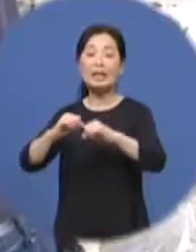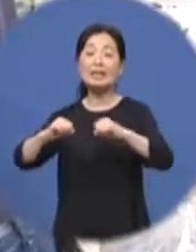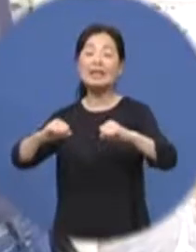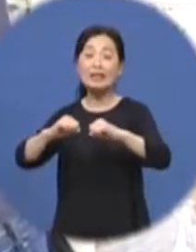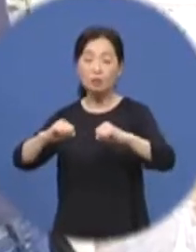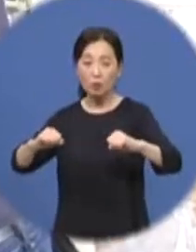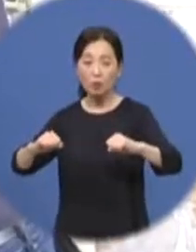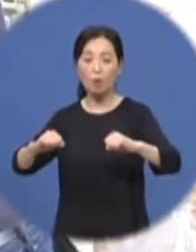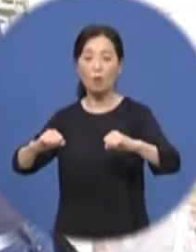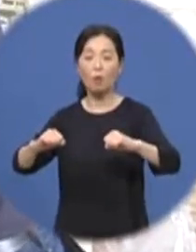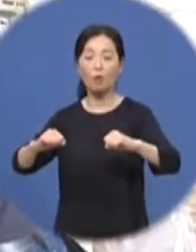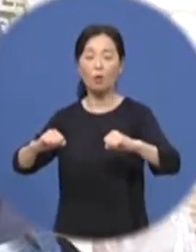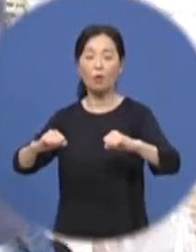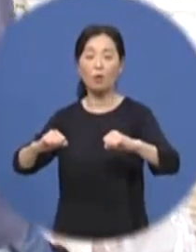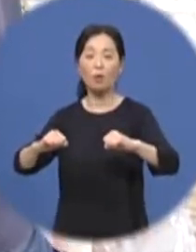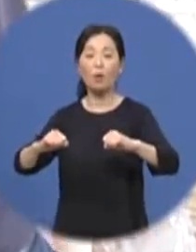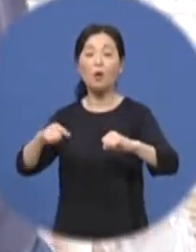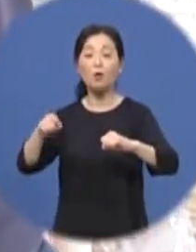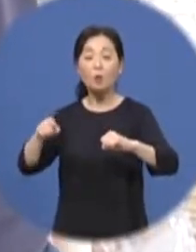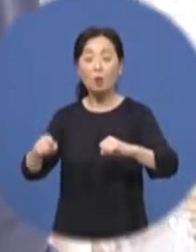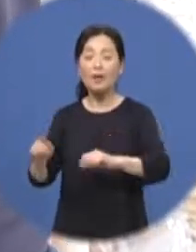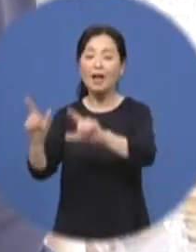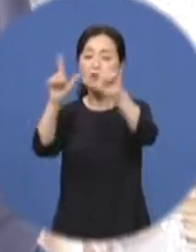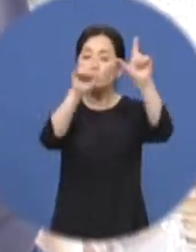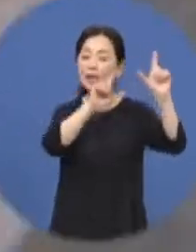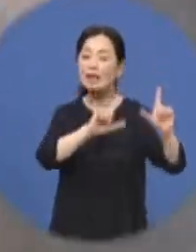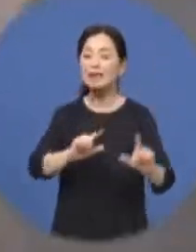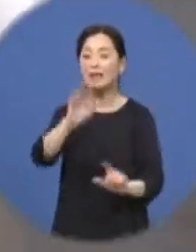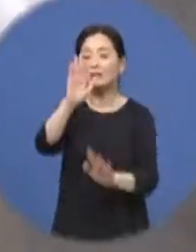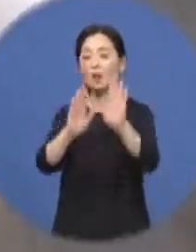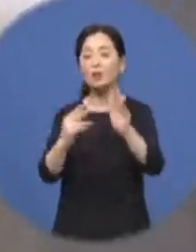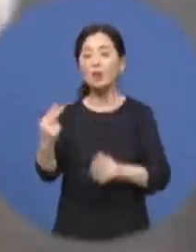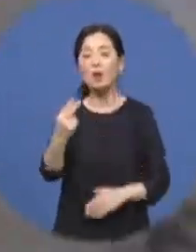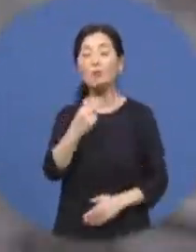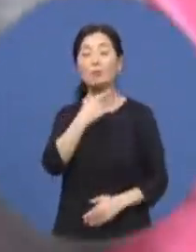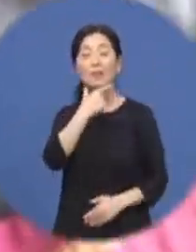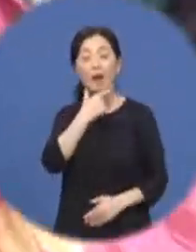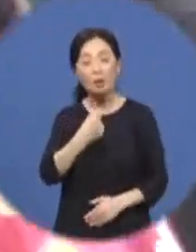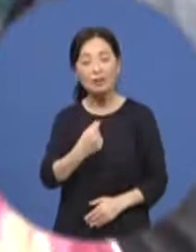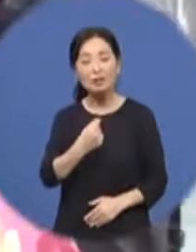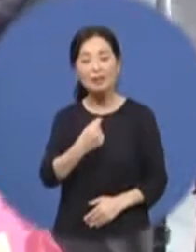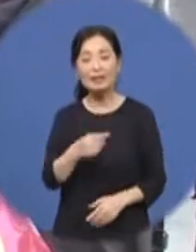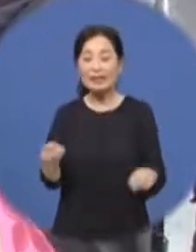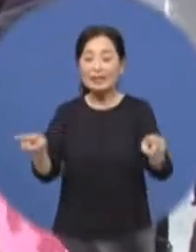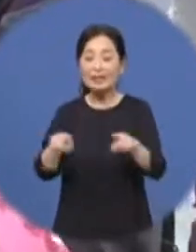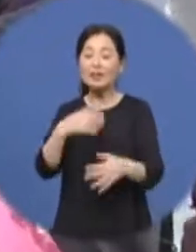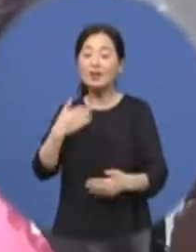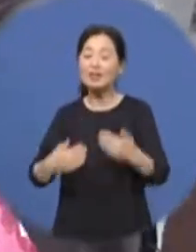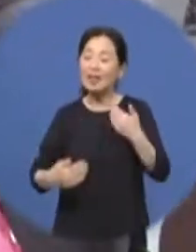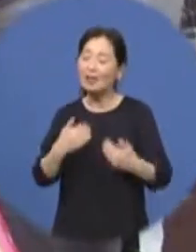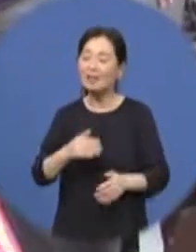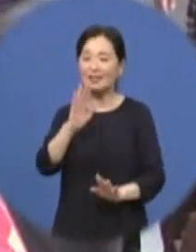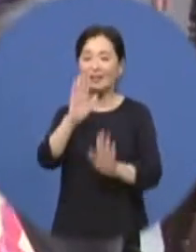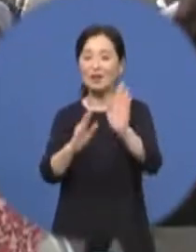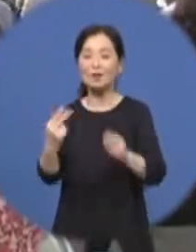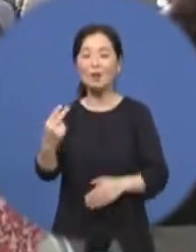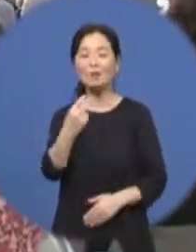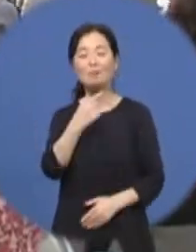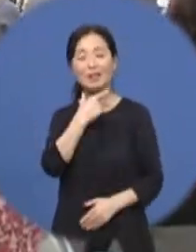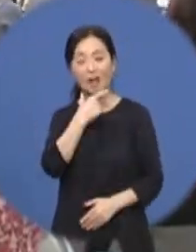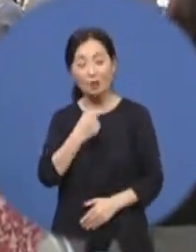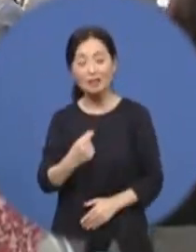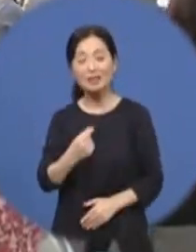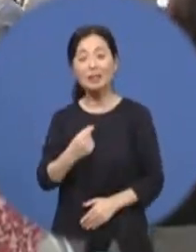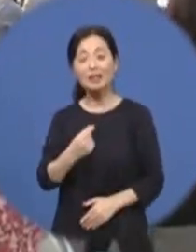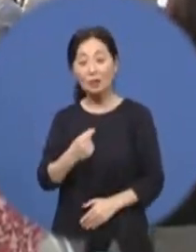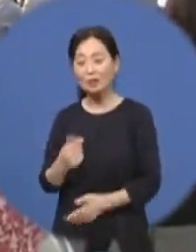と、ここでこうして暮らしてることを見てもらいたいし、一緒にこなして楽しんでることも見てもらいたいし、そして来てく